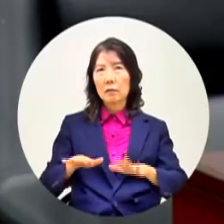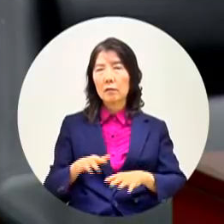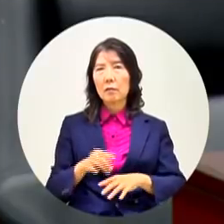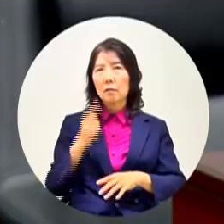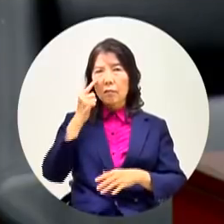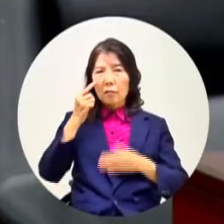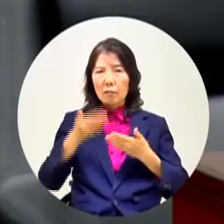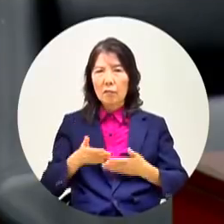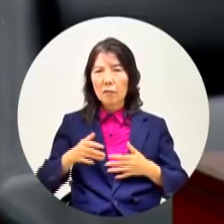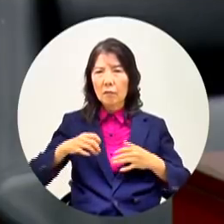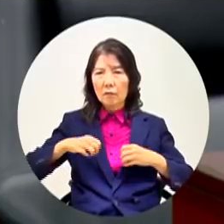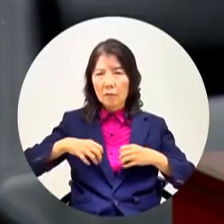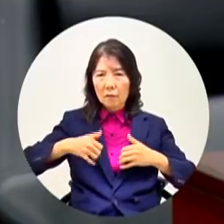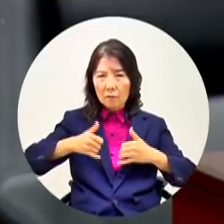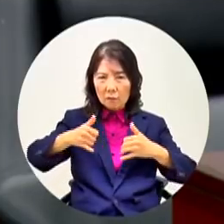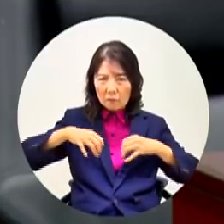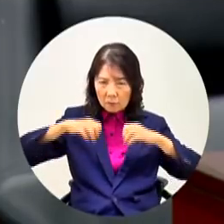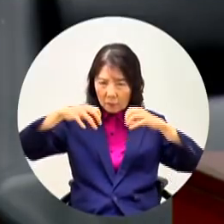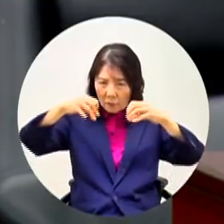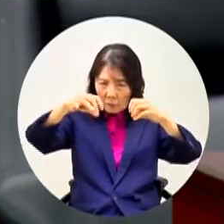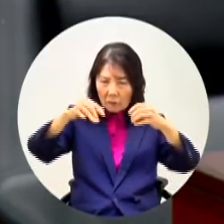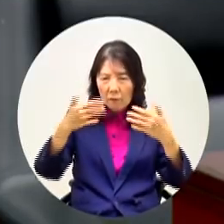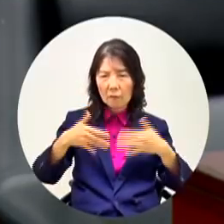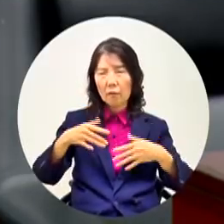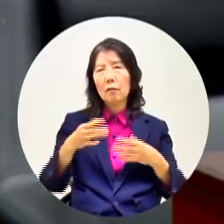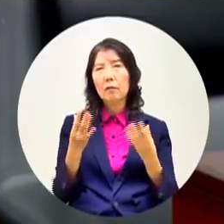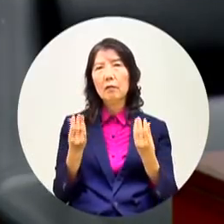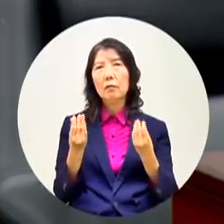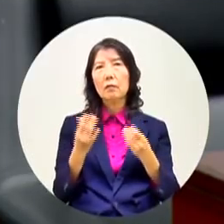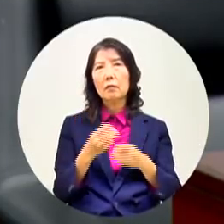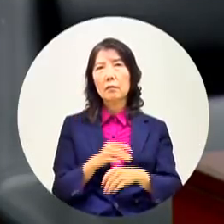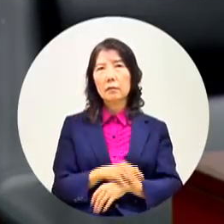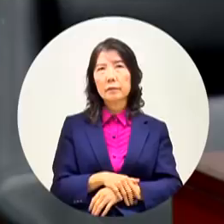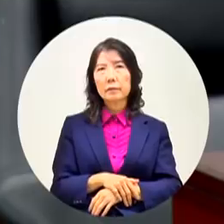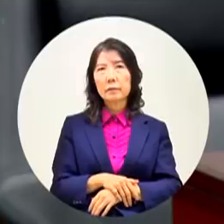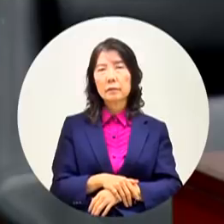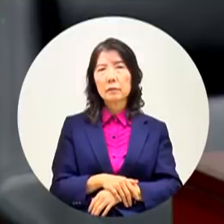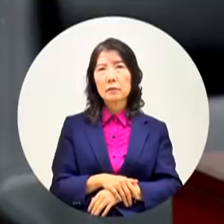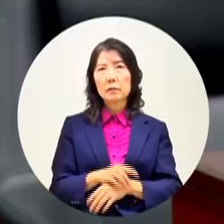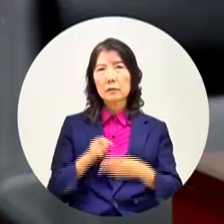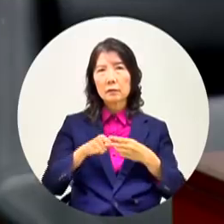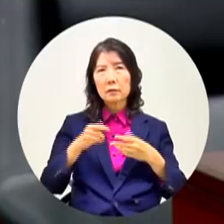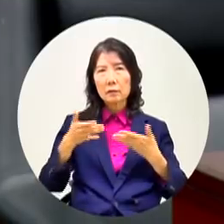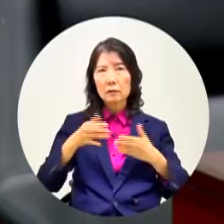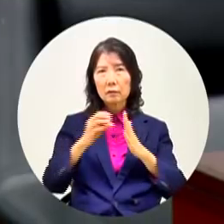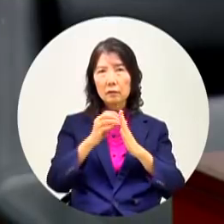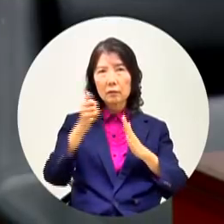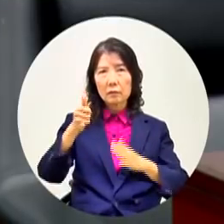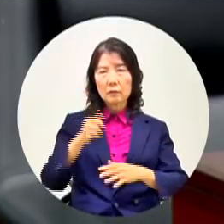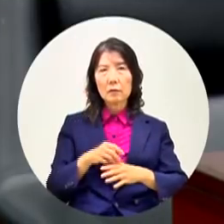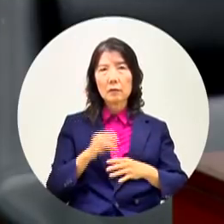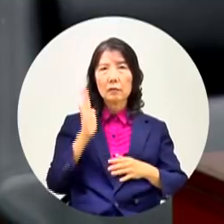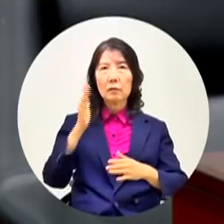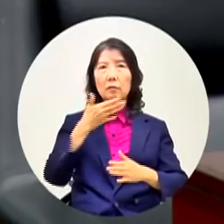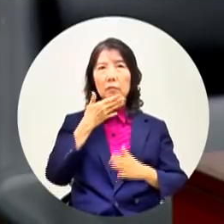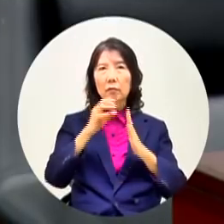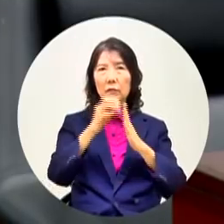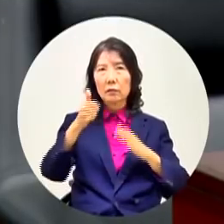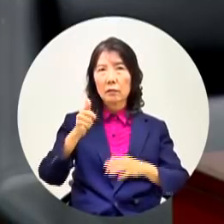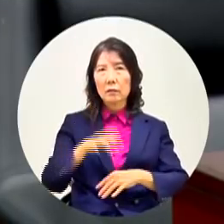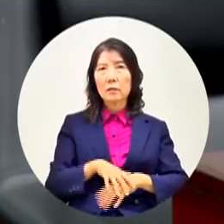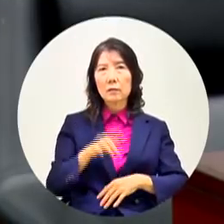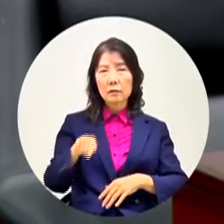视这些路灯的问题，或是不是那个是不是我们公务局长，包括水利局长，我提